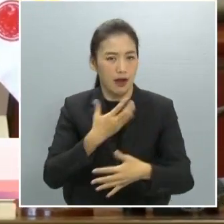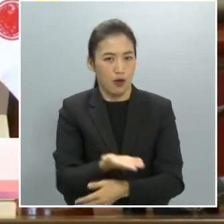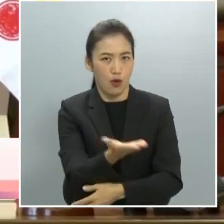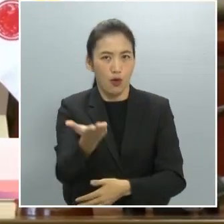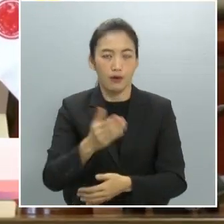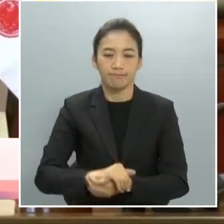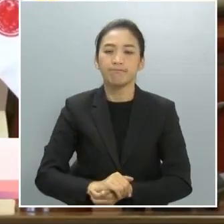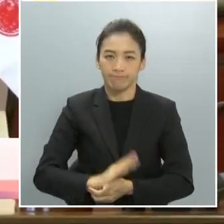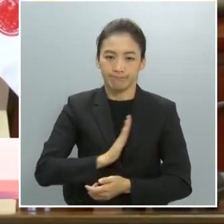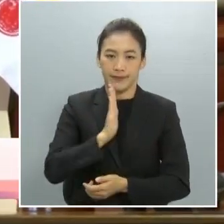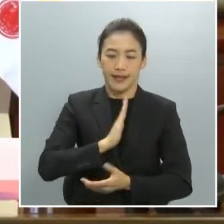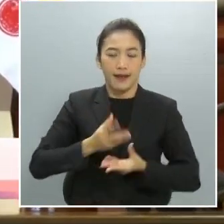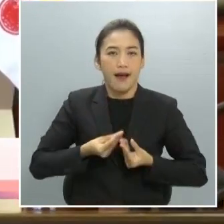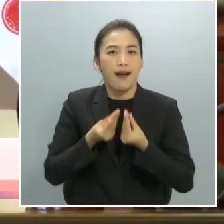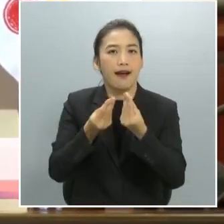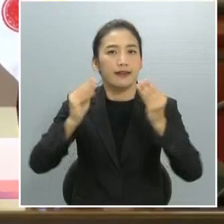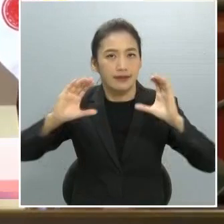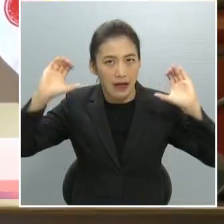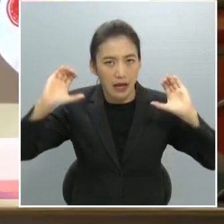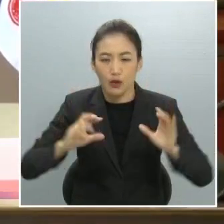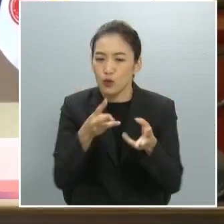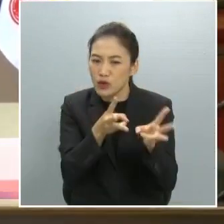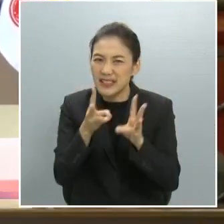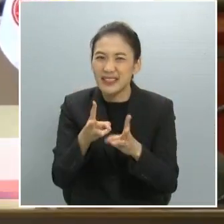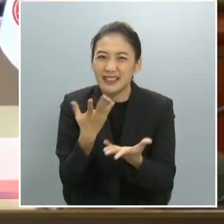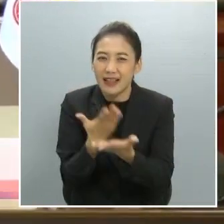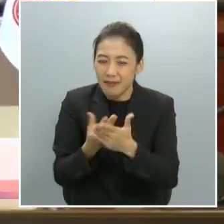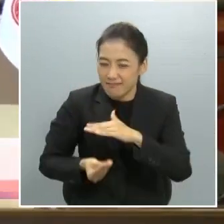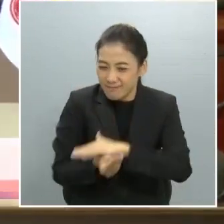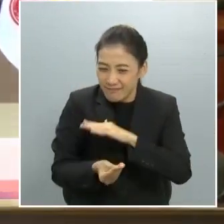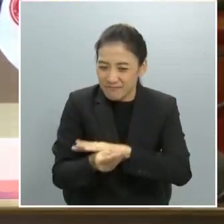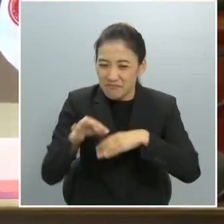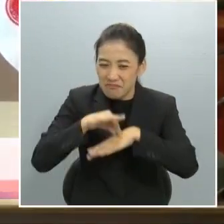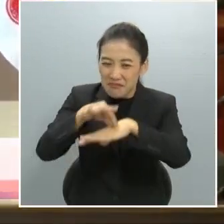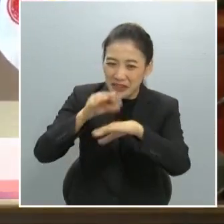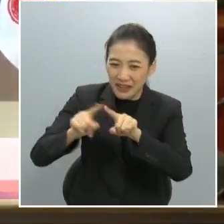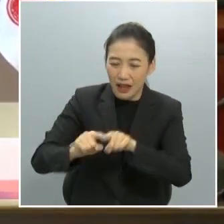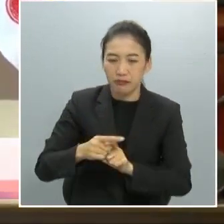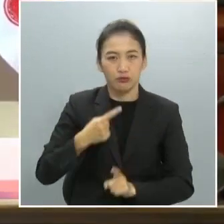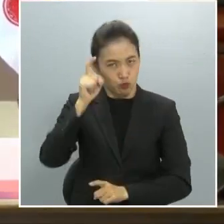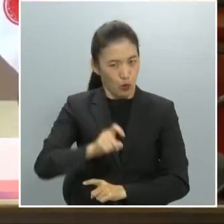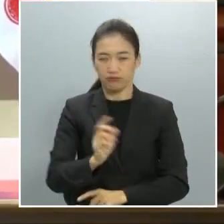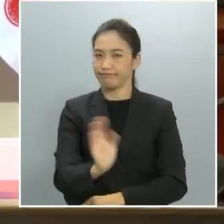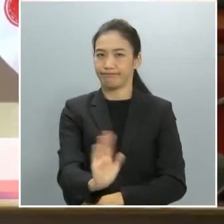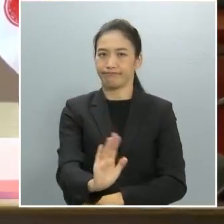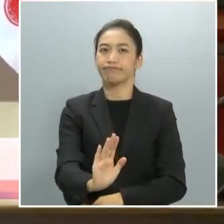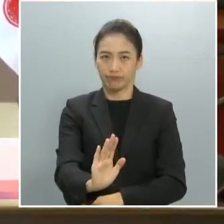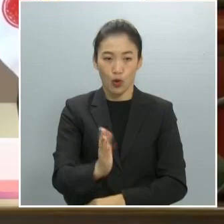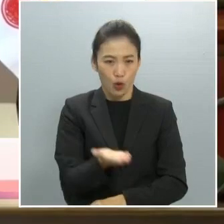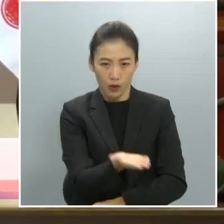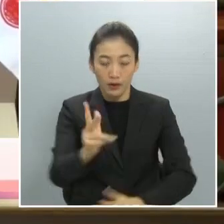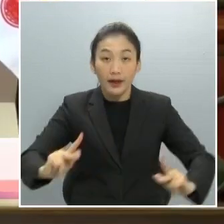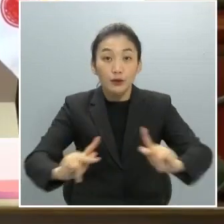การเรื่องการซื้อขายตำแหน่งต้องไม่มีนายกย้ำนะคะแล้วก็ขอให้ทุกกระทรวงได้ช่วยกันเรื่องนี้ด้วย